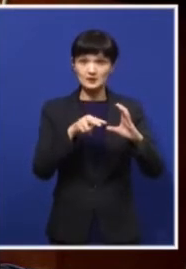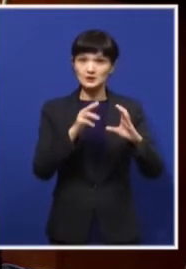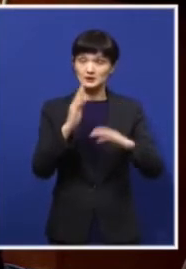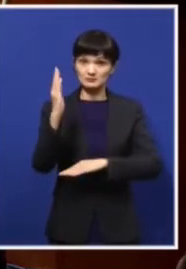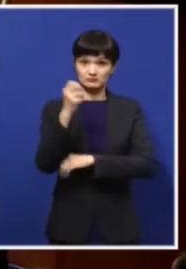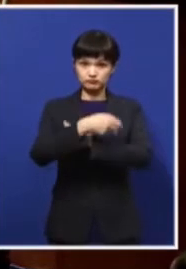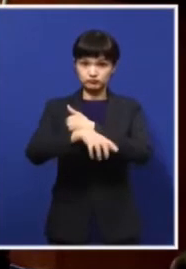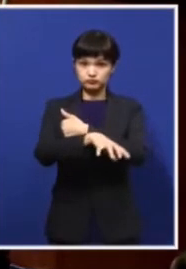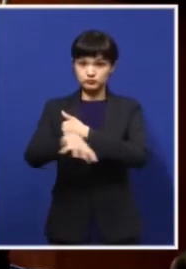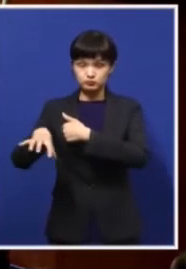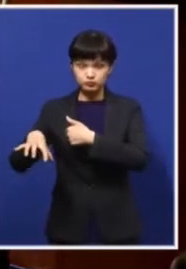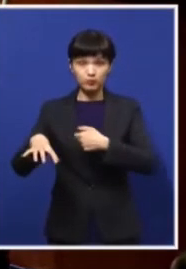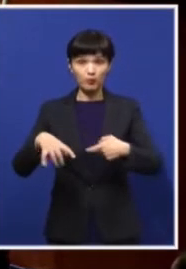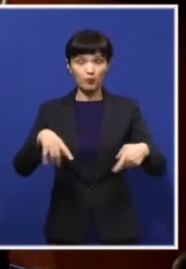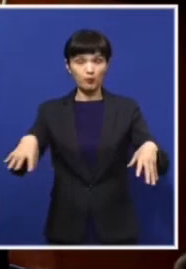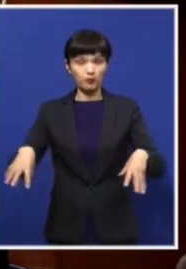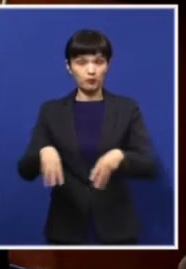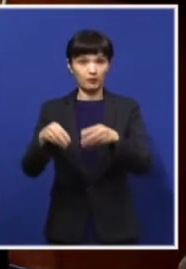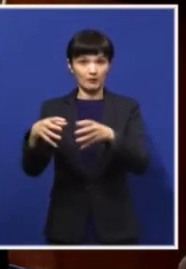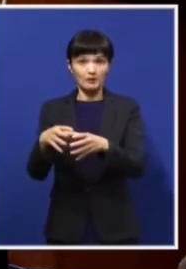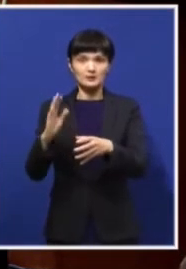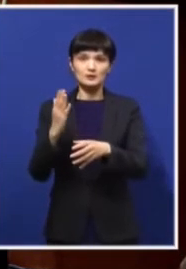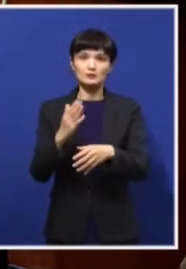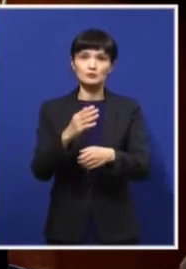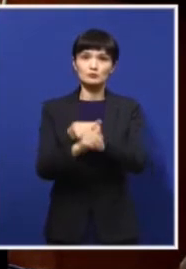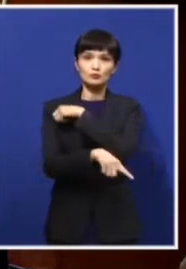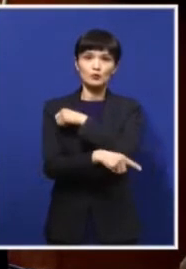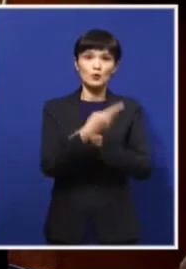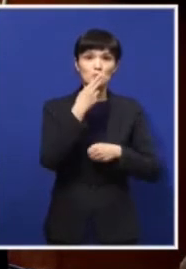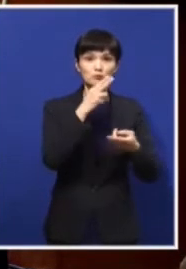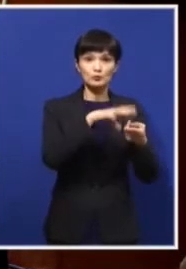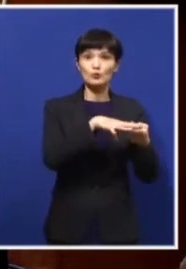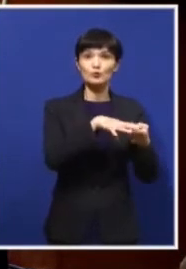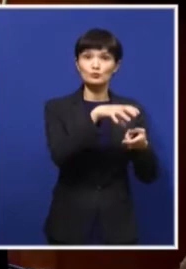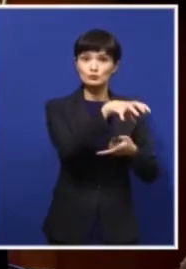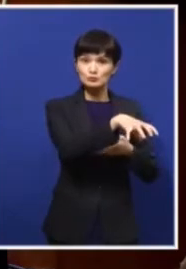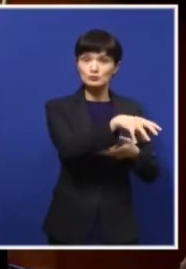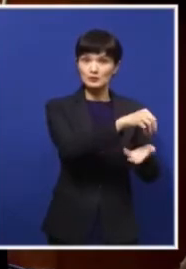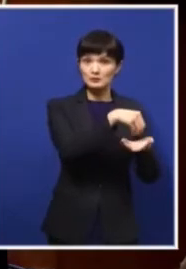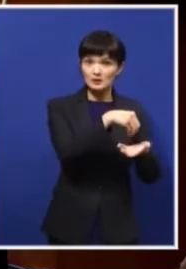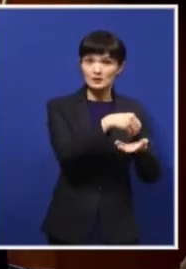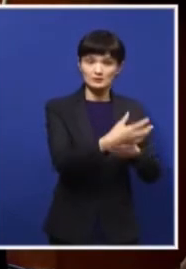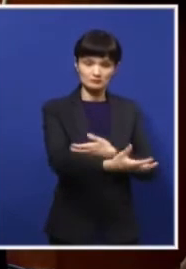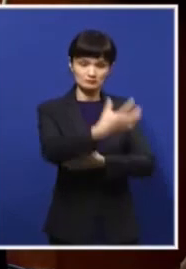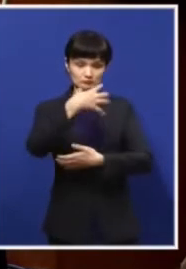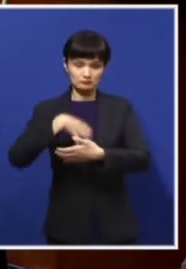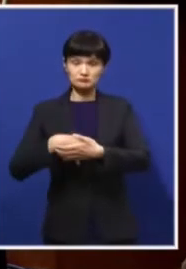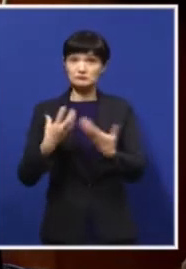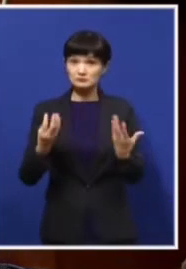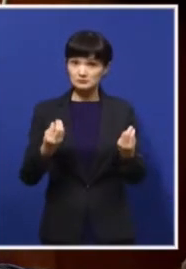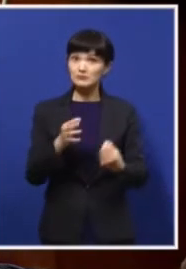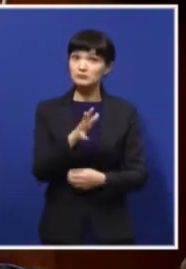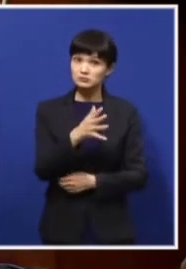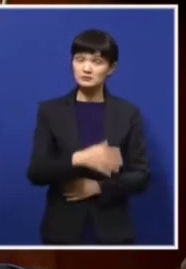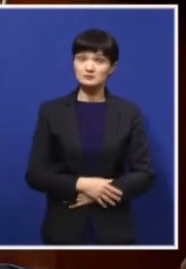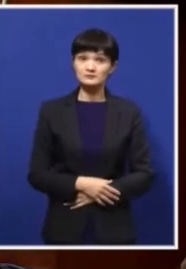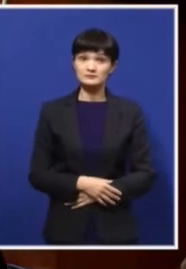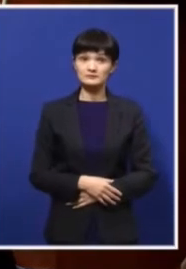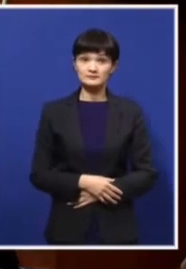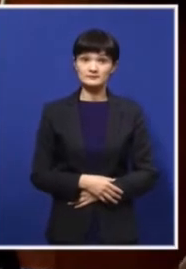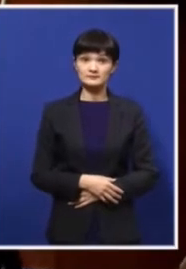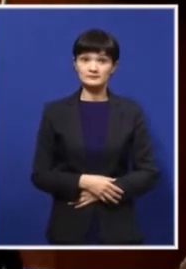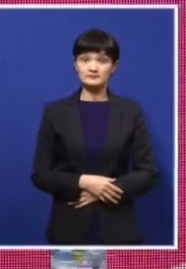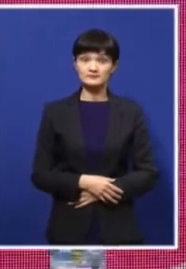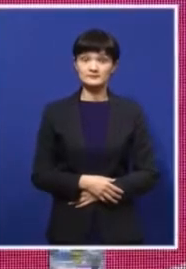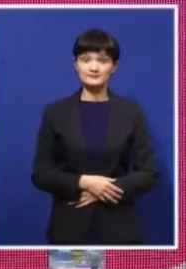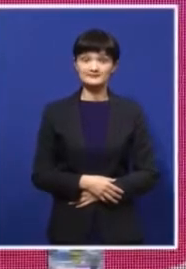那为什么最后这个邮局领取的方式没有被整合进来？谢谢。 好，谢谢。OK， 好，这